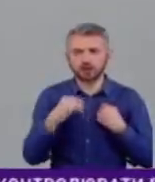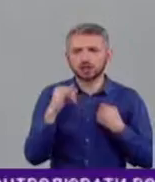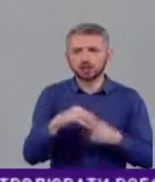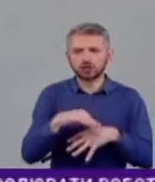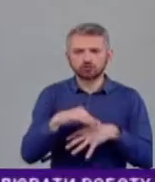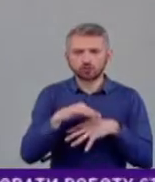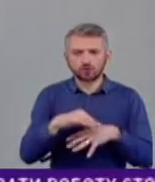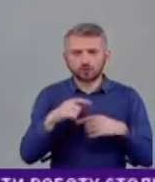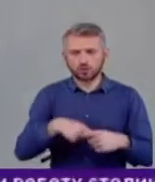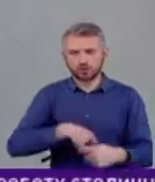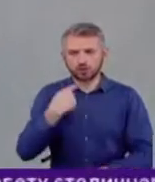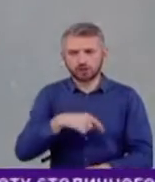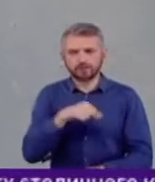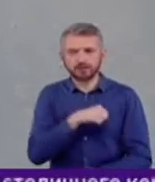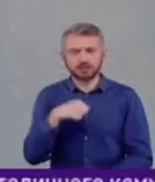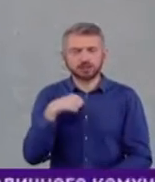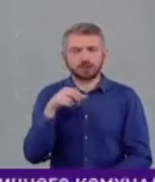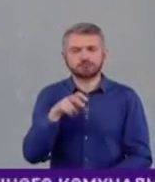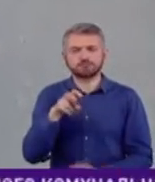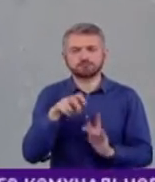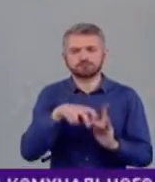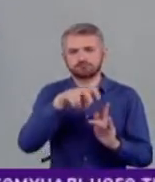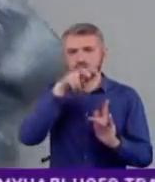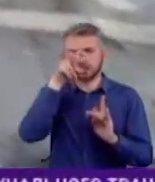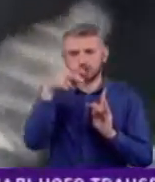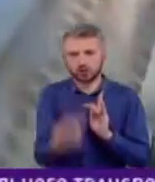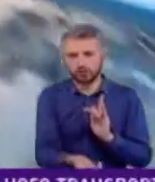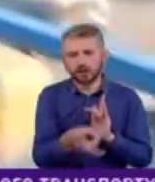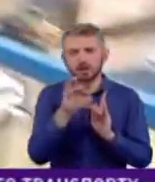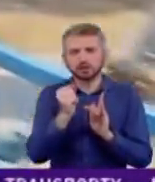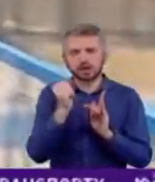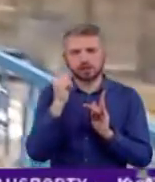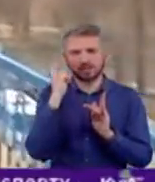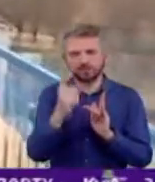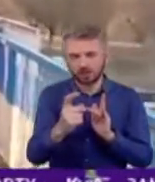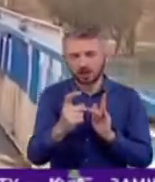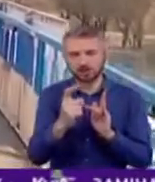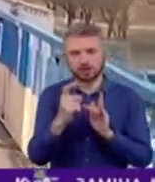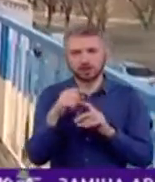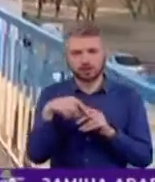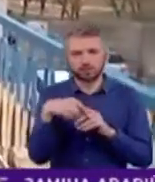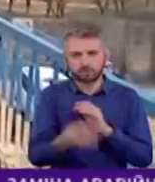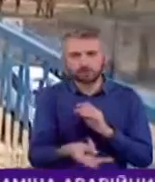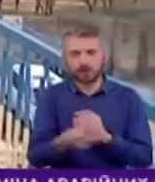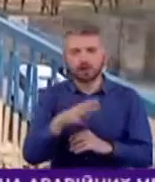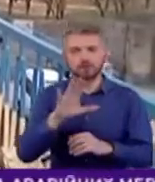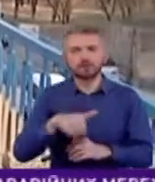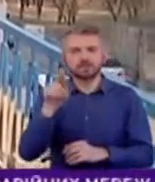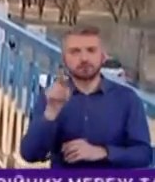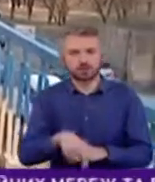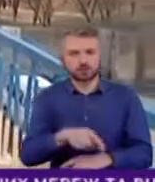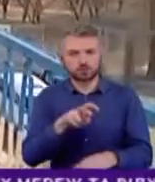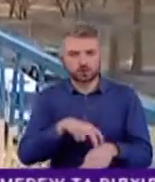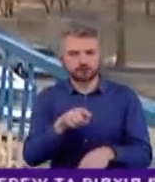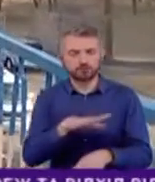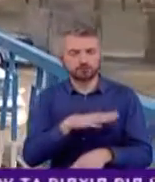шкірянка. І він сам пригнув прямо на кришу трамвая, проїхав і впав. приїзду медиків він уже був мертвим. За